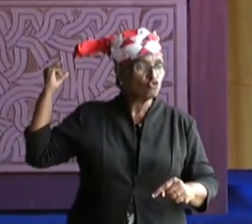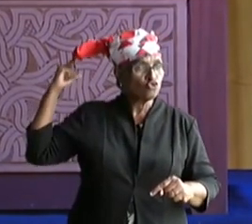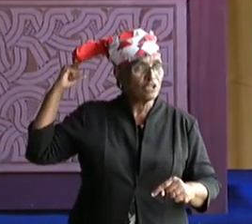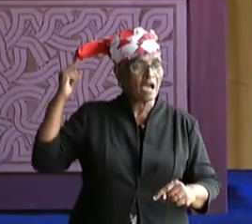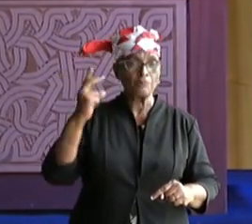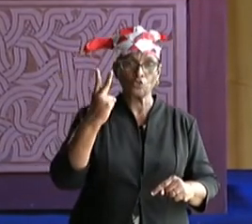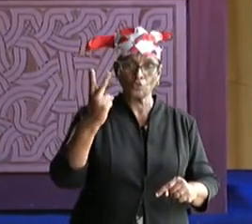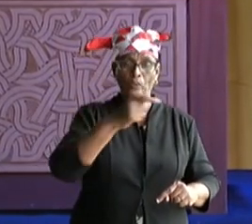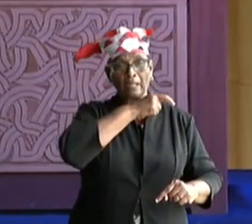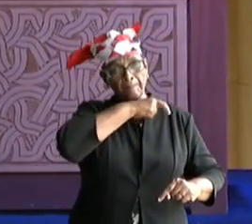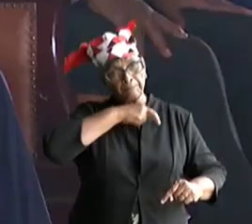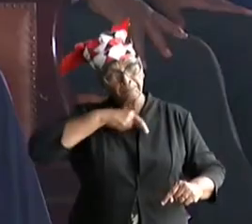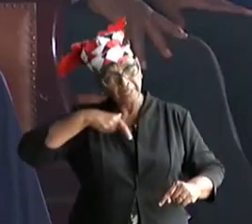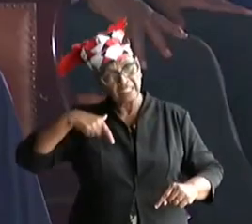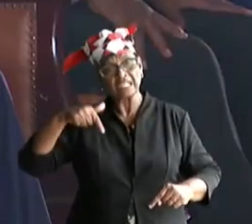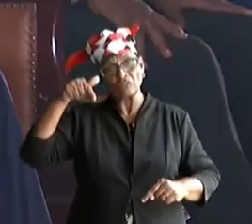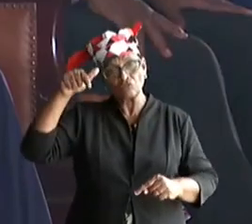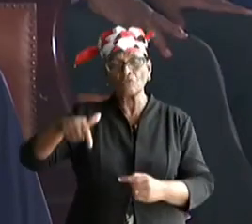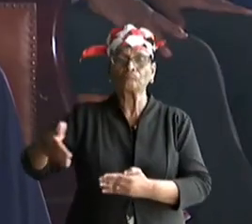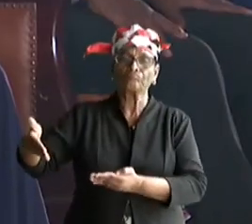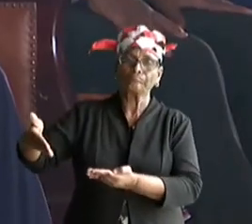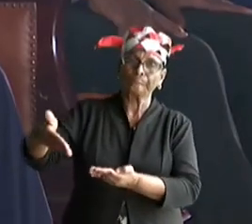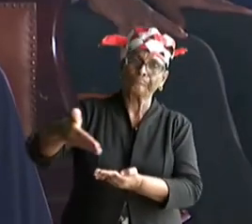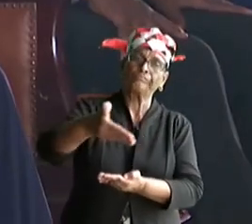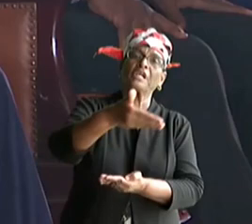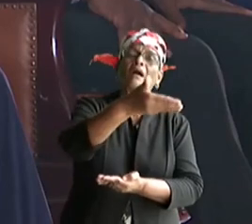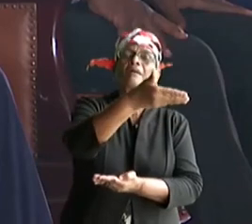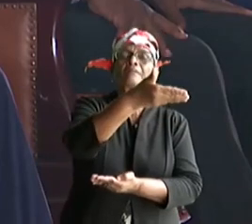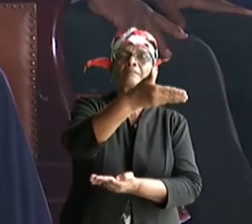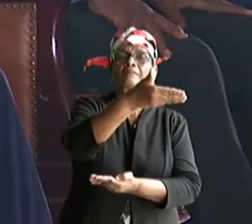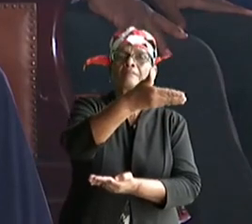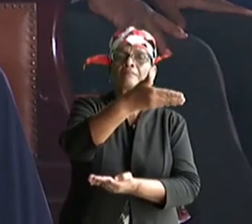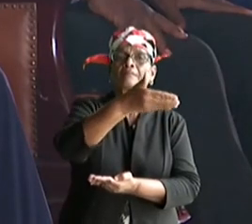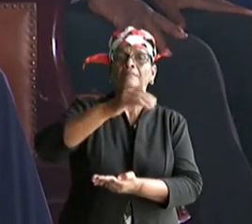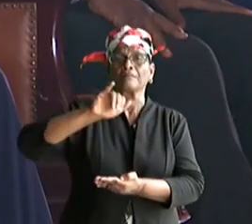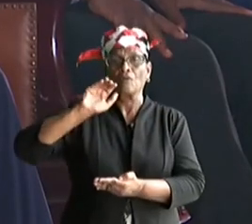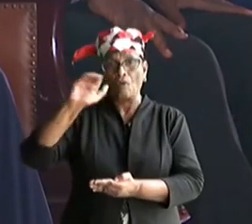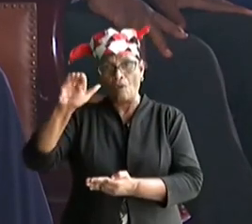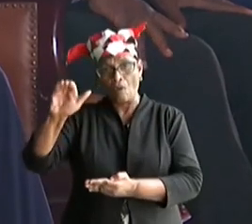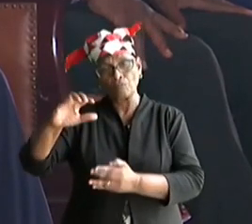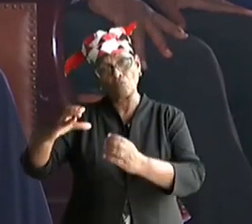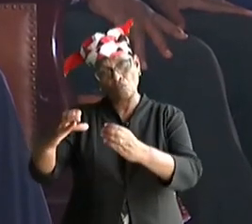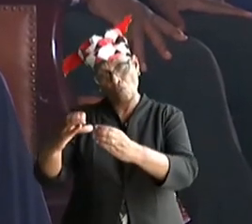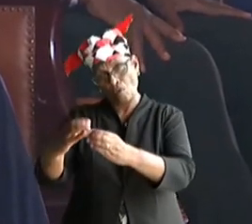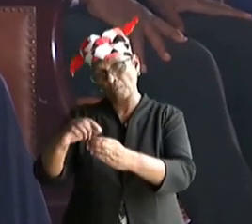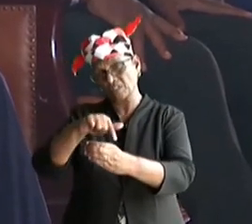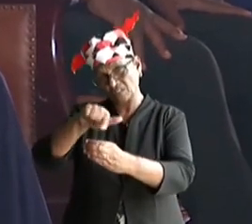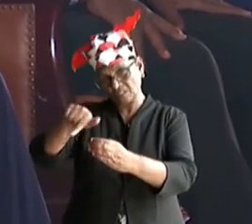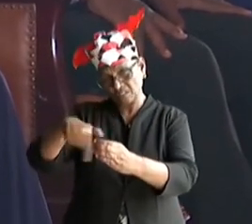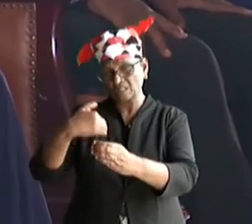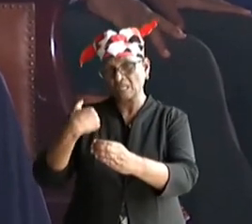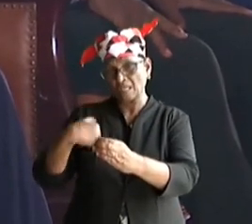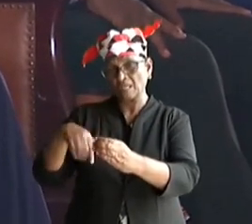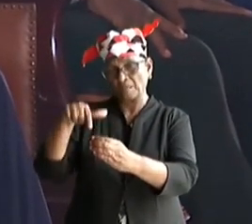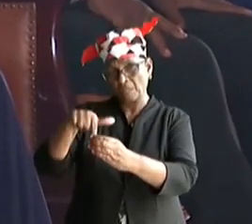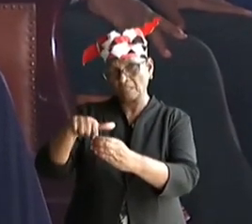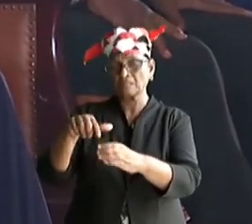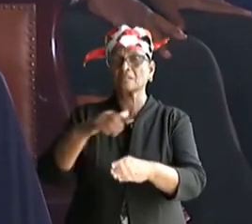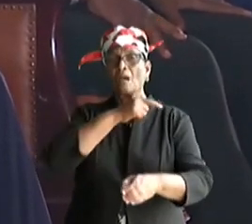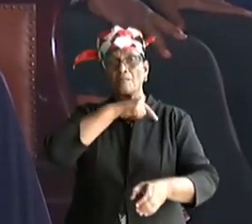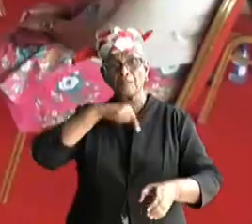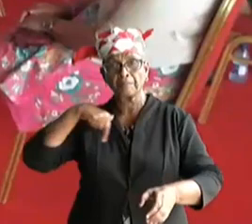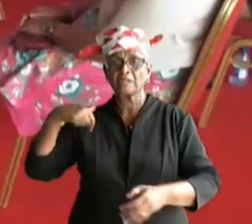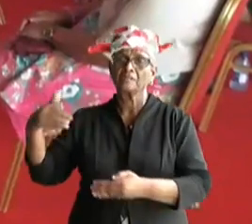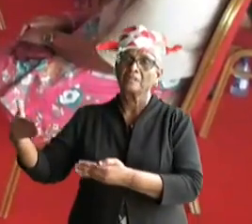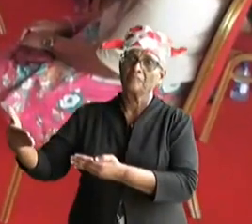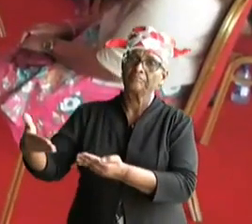de vergadering te verlaten. Ik nodig wederom de begeleidingscommissie uit om de president